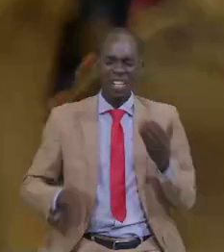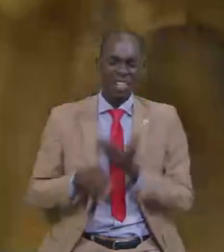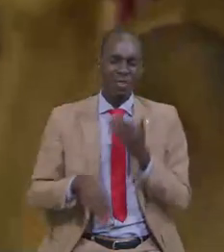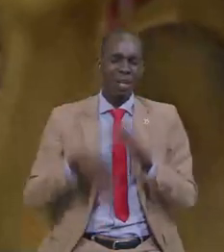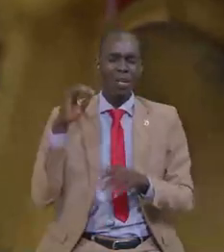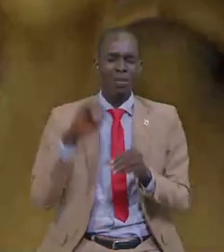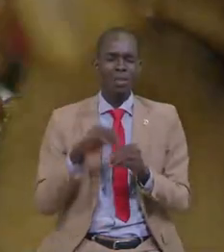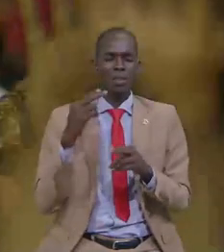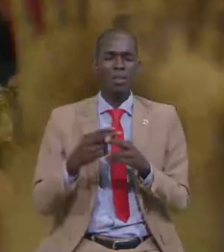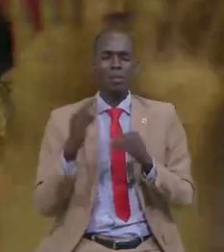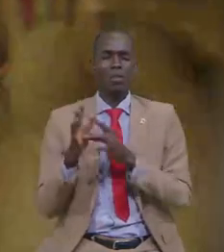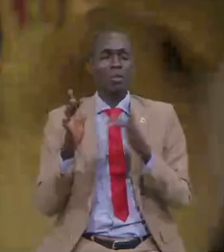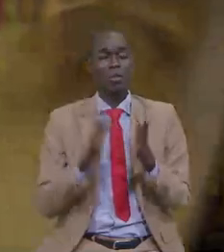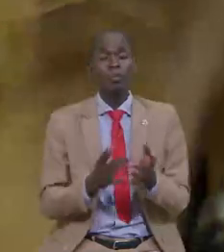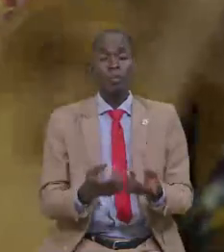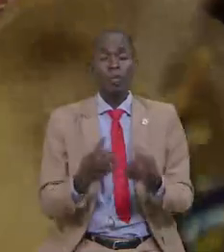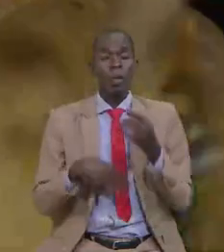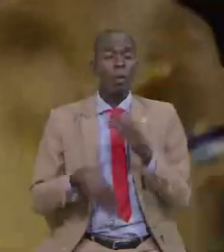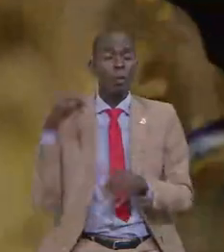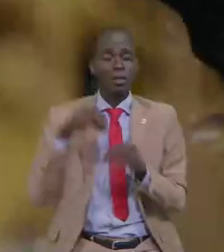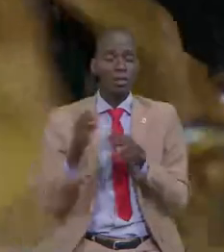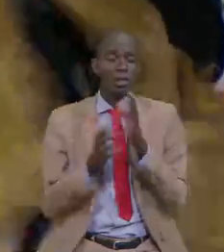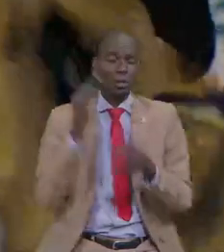nom de Jésus-Christ.